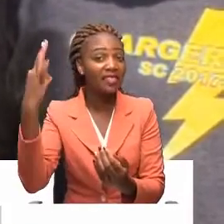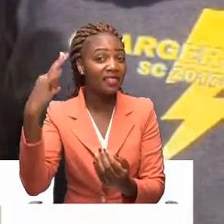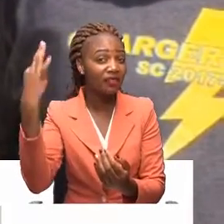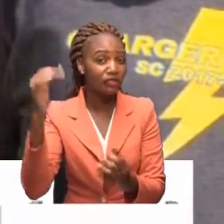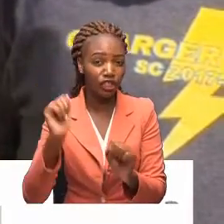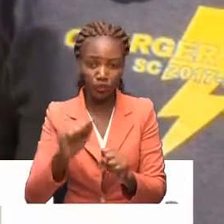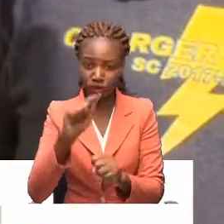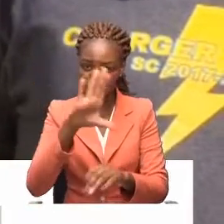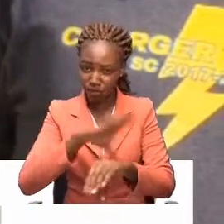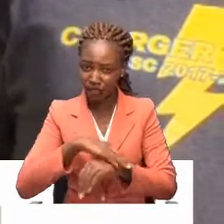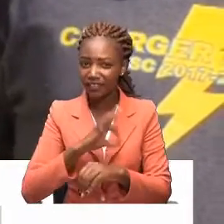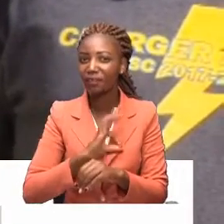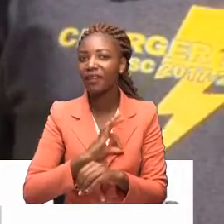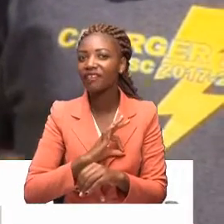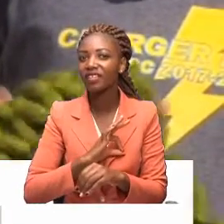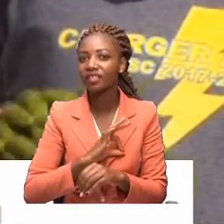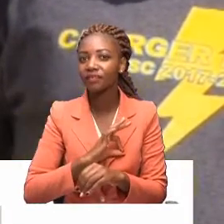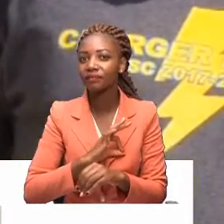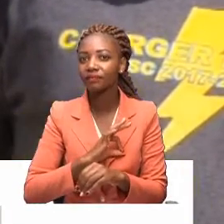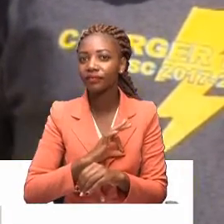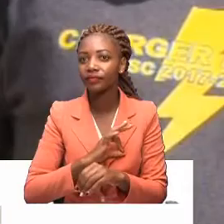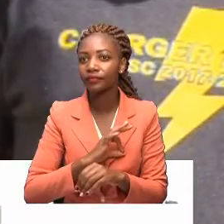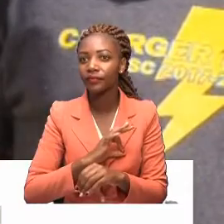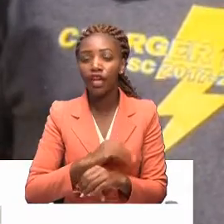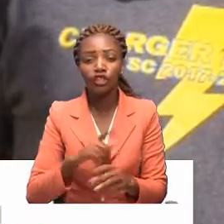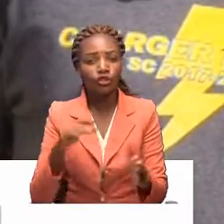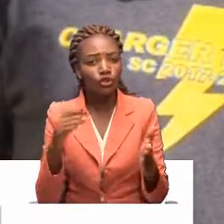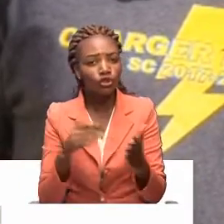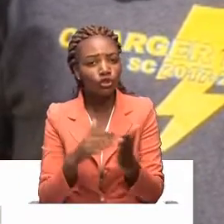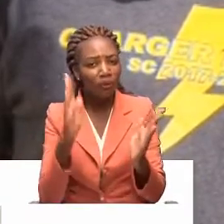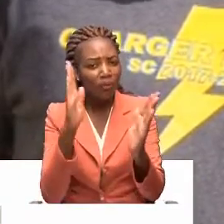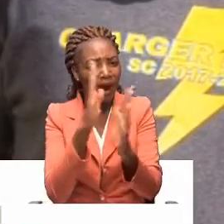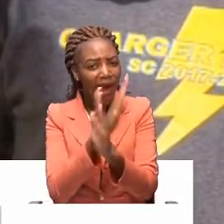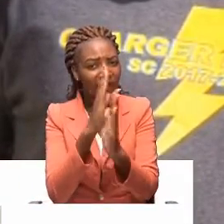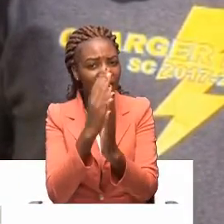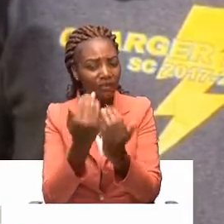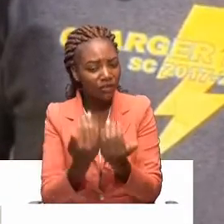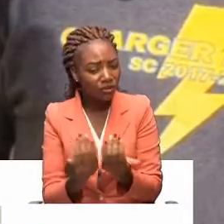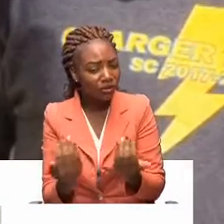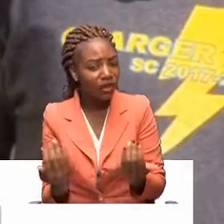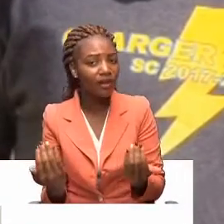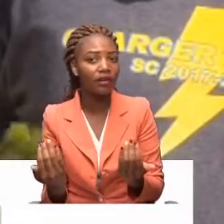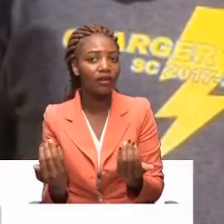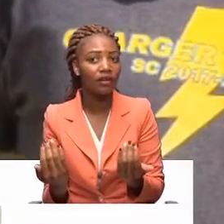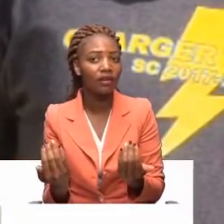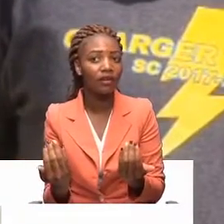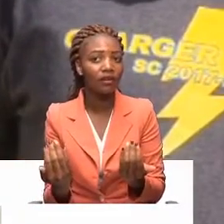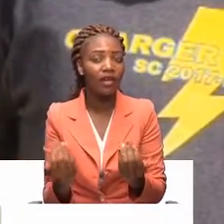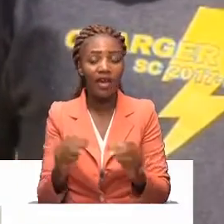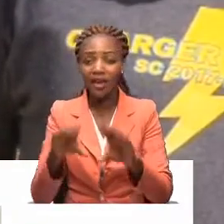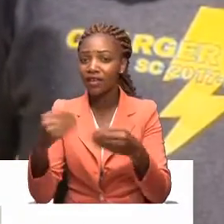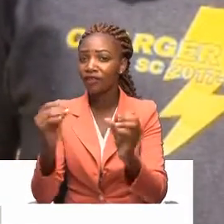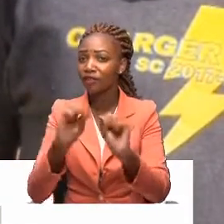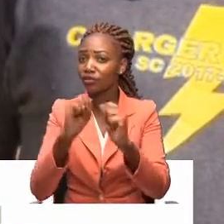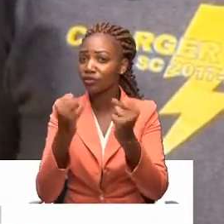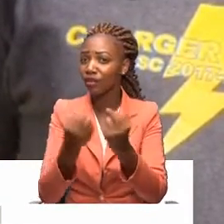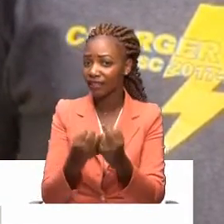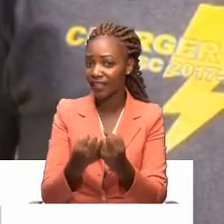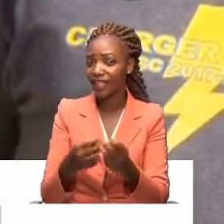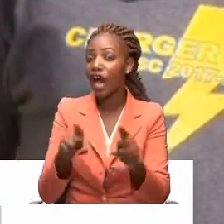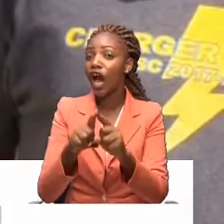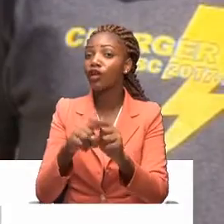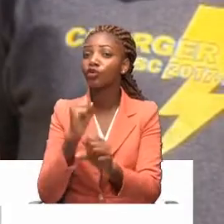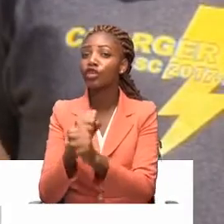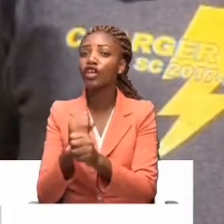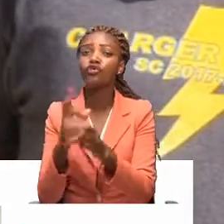huyo mtoto. Kwa hivyo asifichwe, atolewe huku nje, afanye tu kila shughuli zenye watoto wa